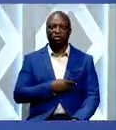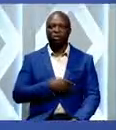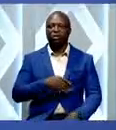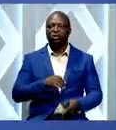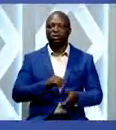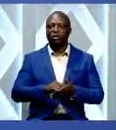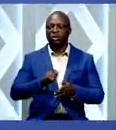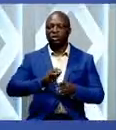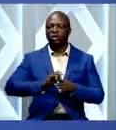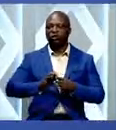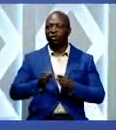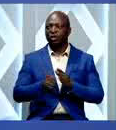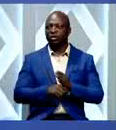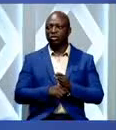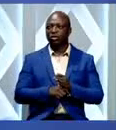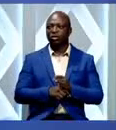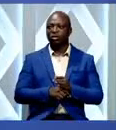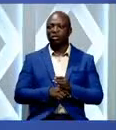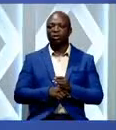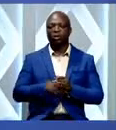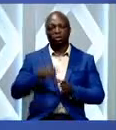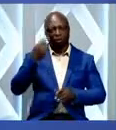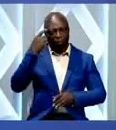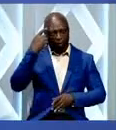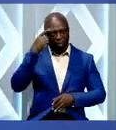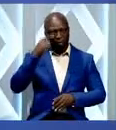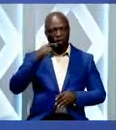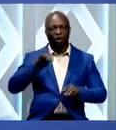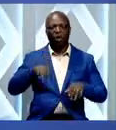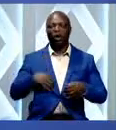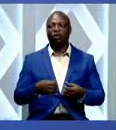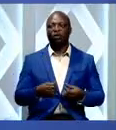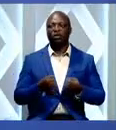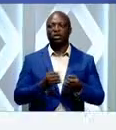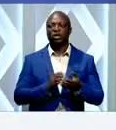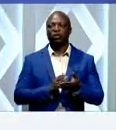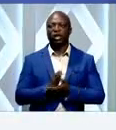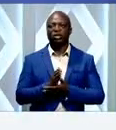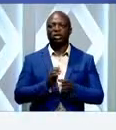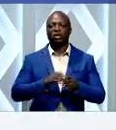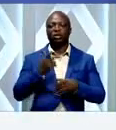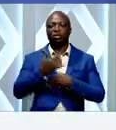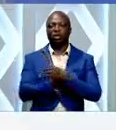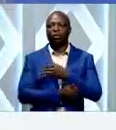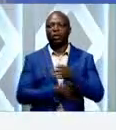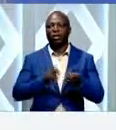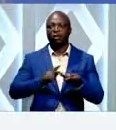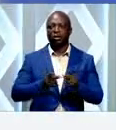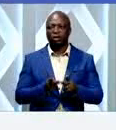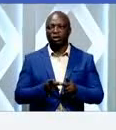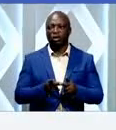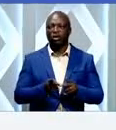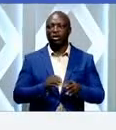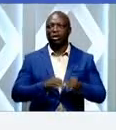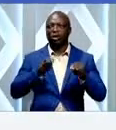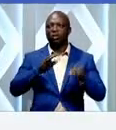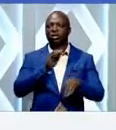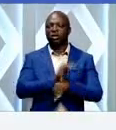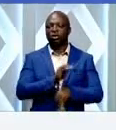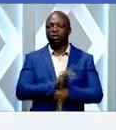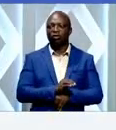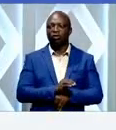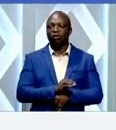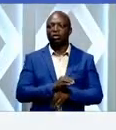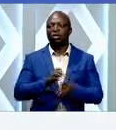une formation pour renforcer les capacités dans les trois pays partenaires. Dans la mise en œuvre